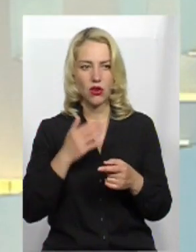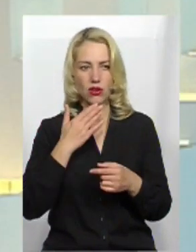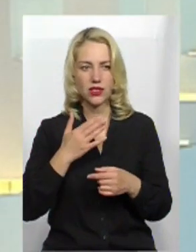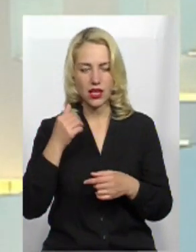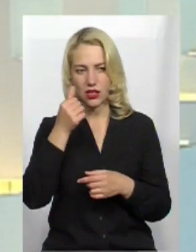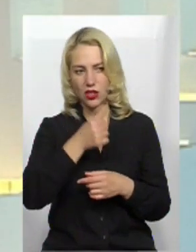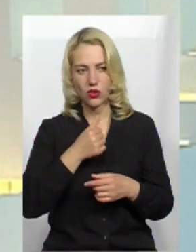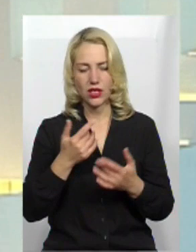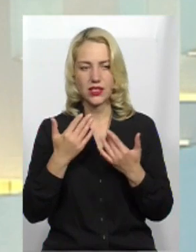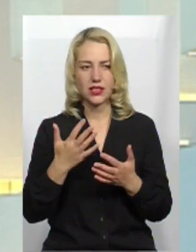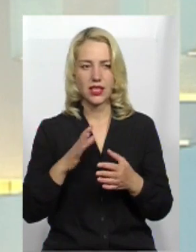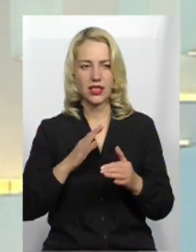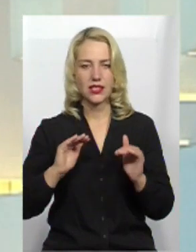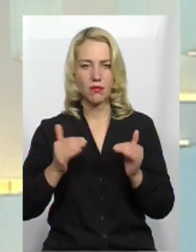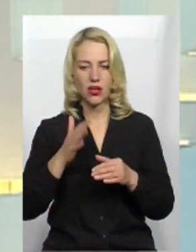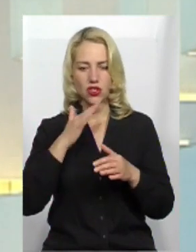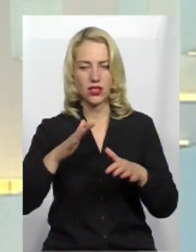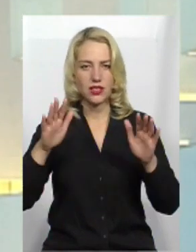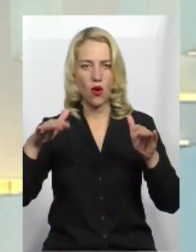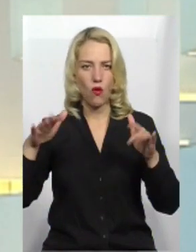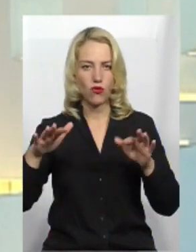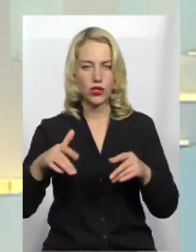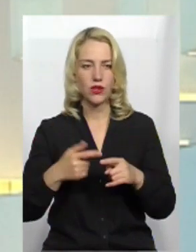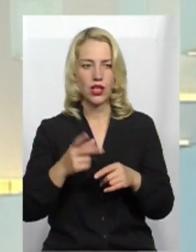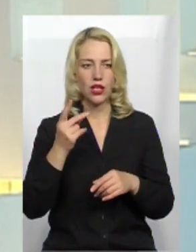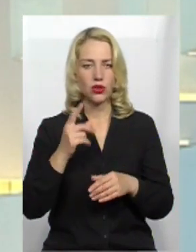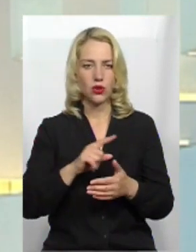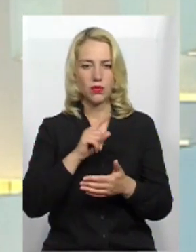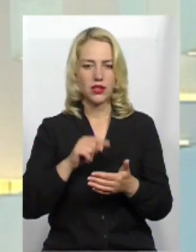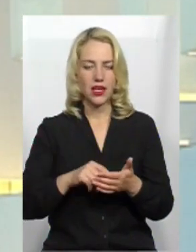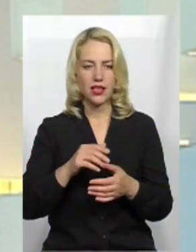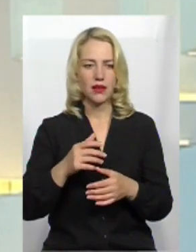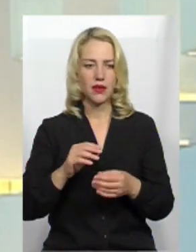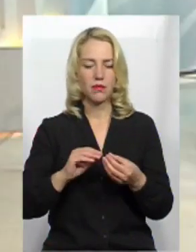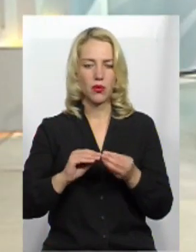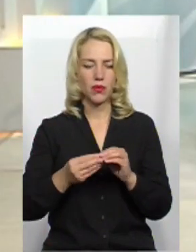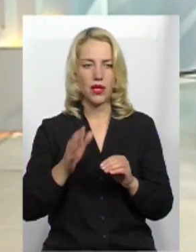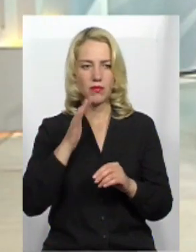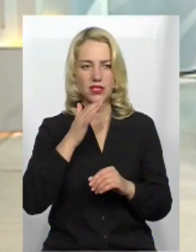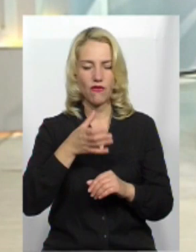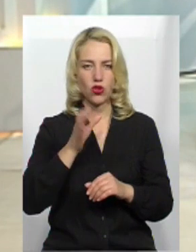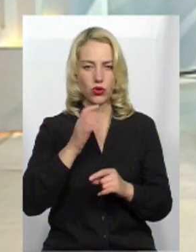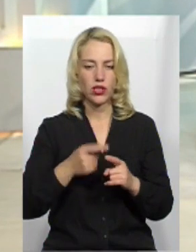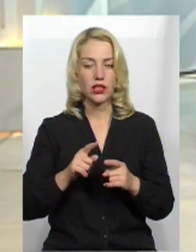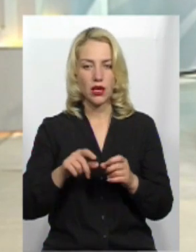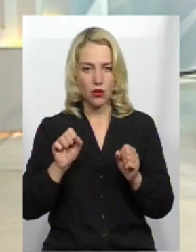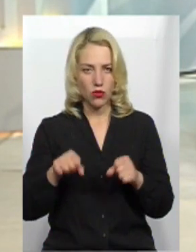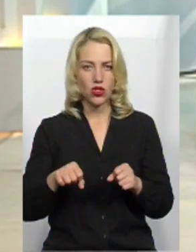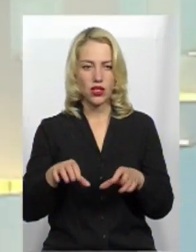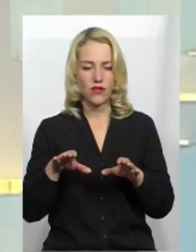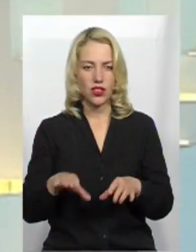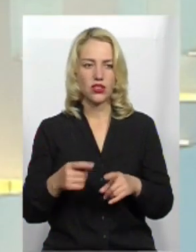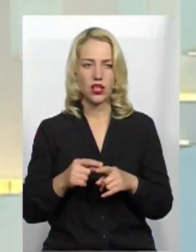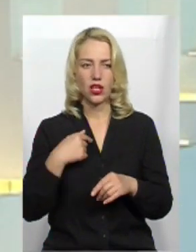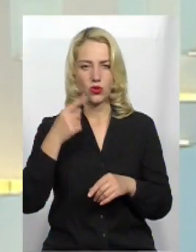роки скільки зменшилось опадів, та того є проблема сьогодні з питною водою. Але на місці можна вирішувати повністю? Я думаю, що